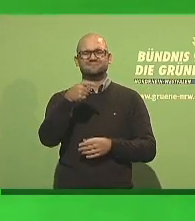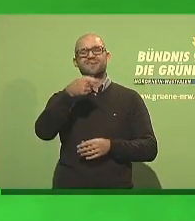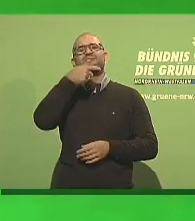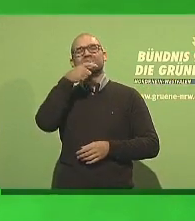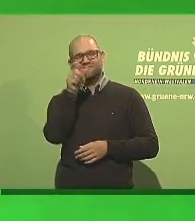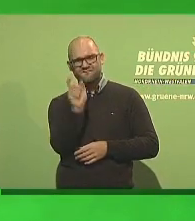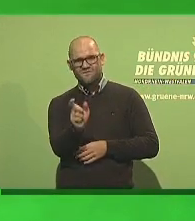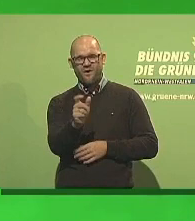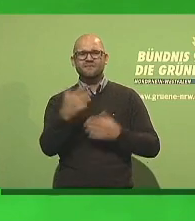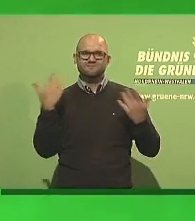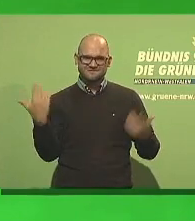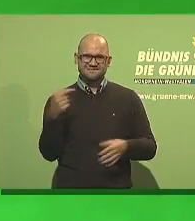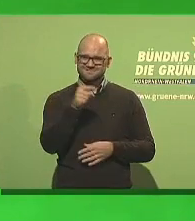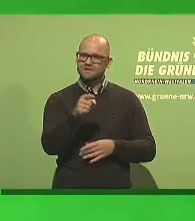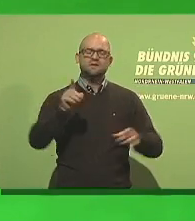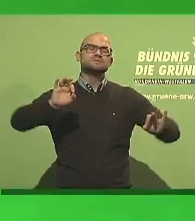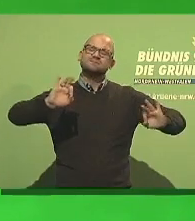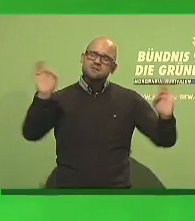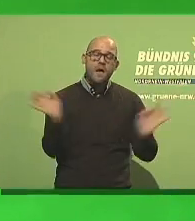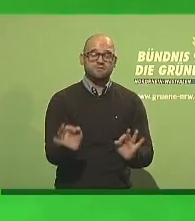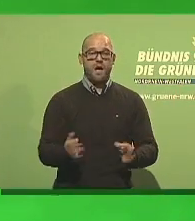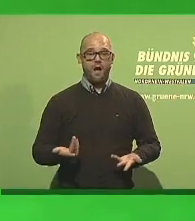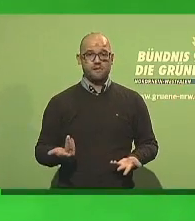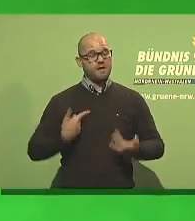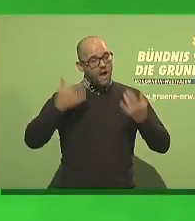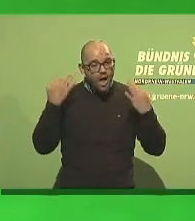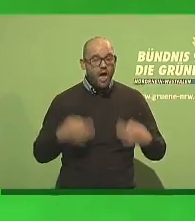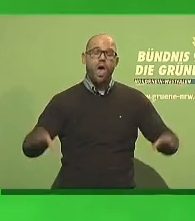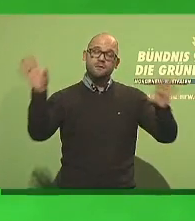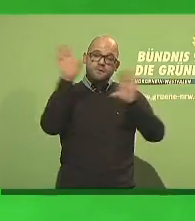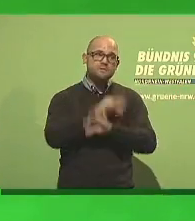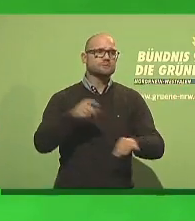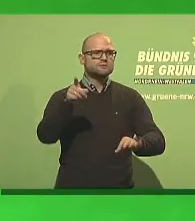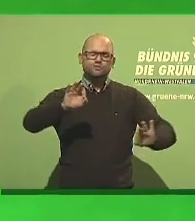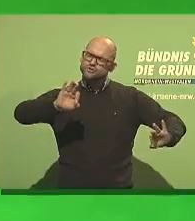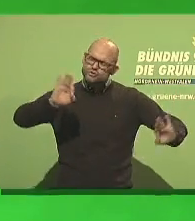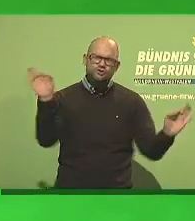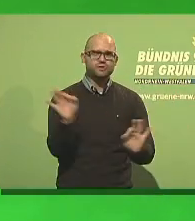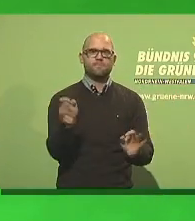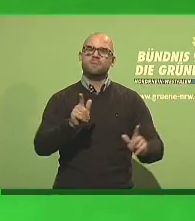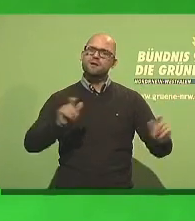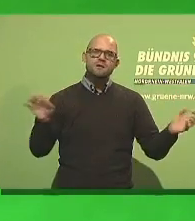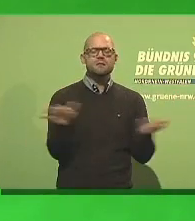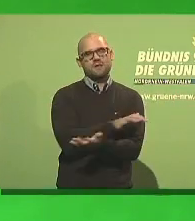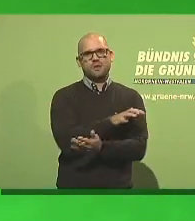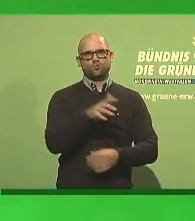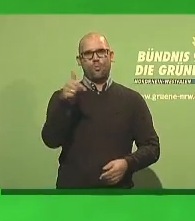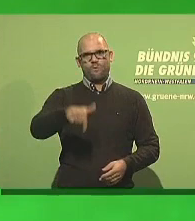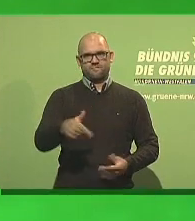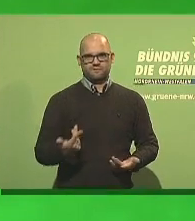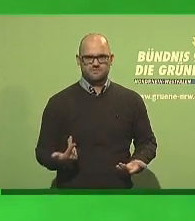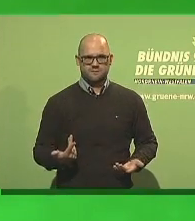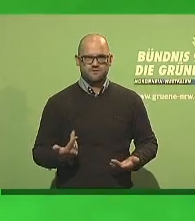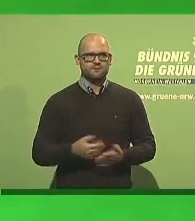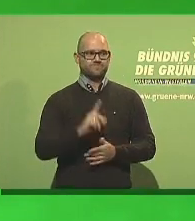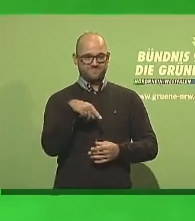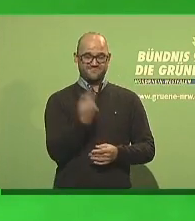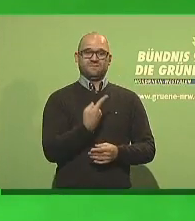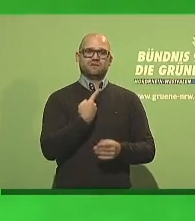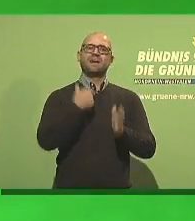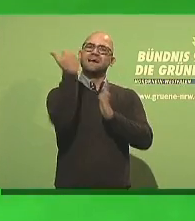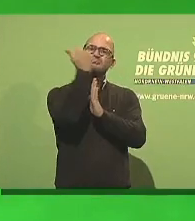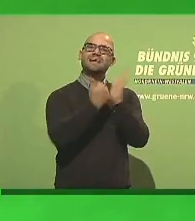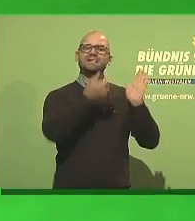ist aus meiner Sicht ein Skandal in unserem Land, liebe Freundinnen und Freunde. Und wir haben als Grüne einen Gesetzentwurf in